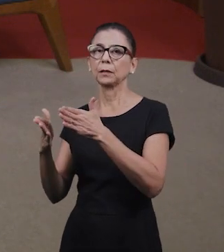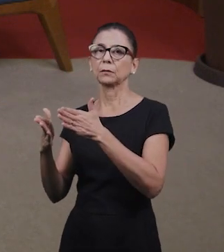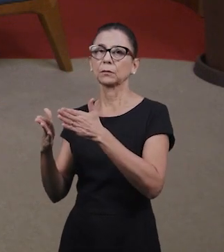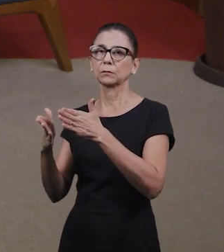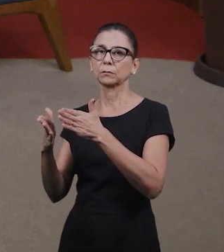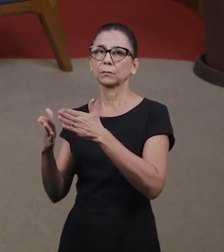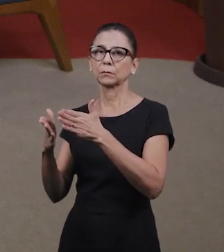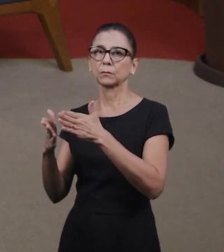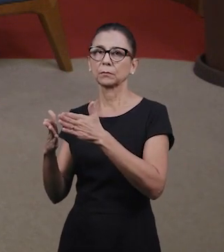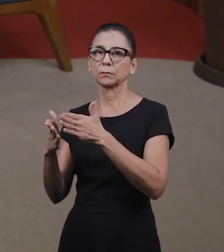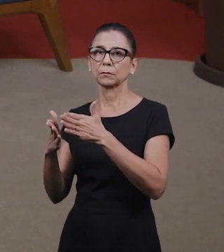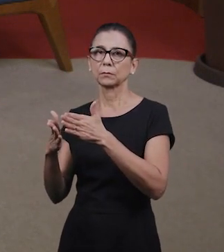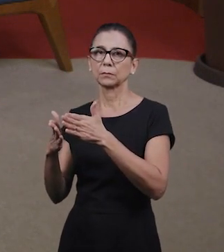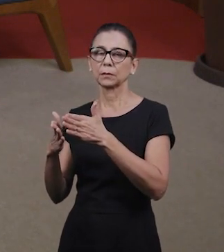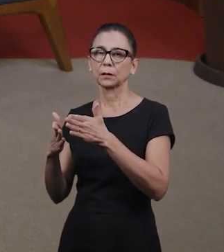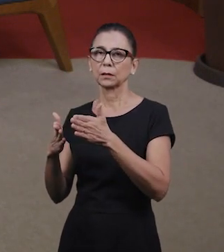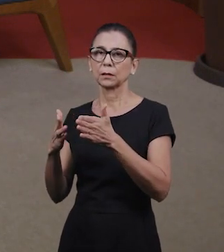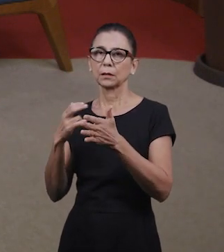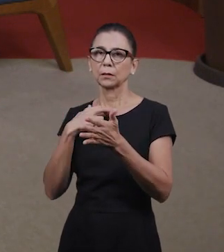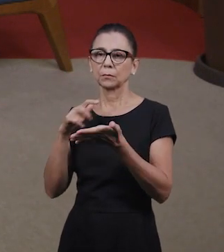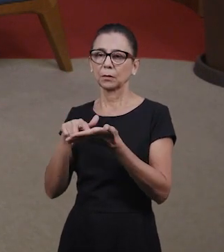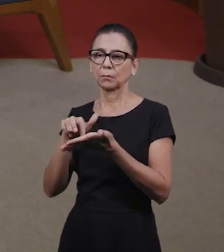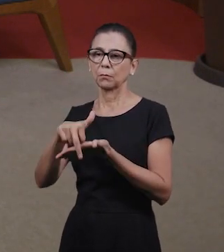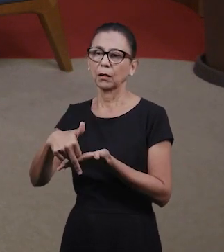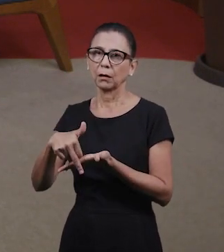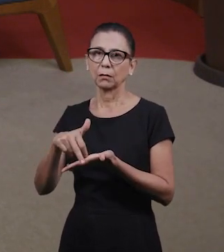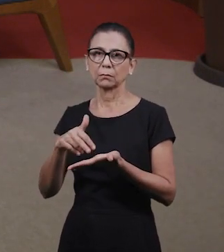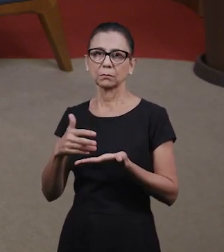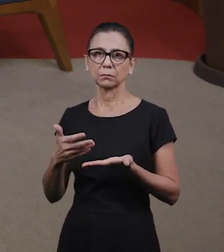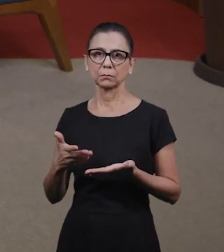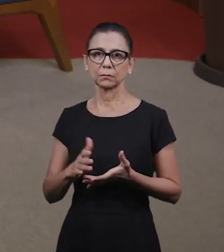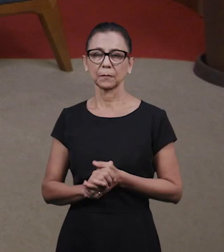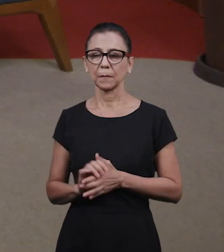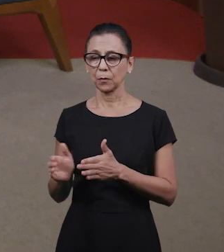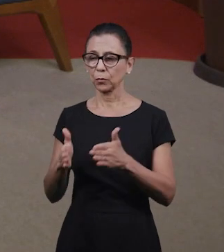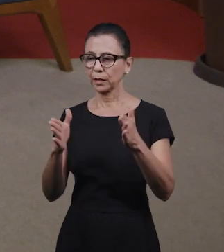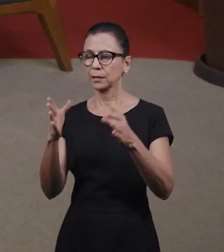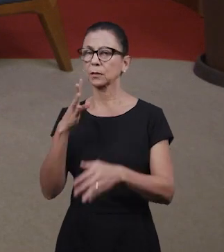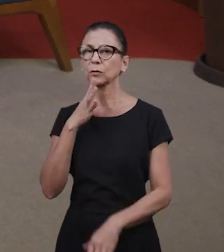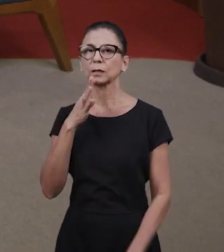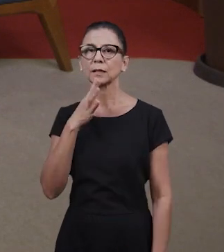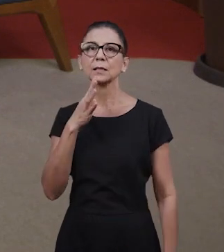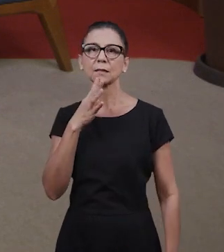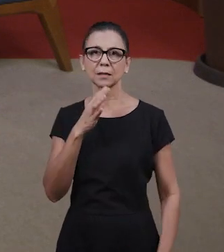ténèbres. Donc, comme ça, elle ne va pas trébucher dans le chemin.